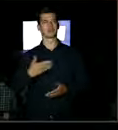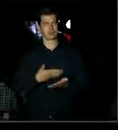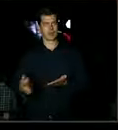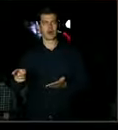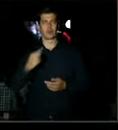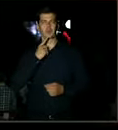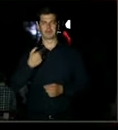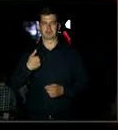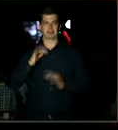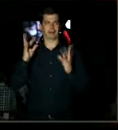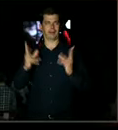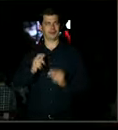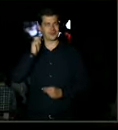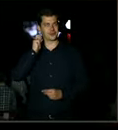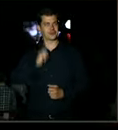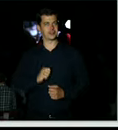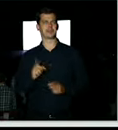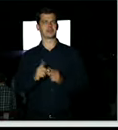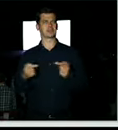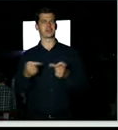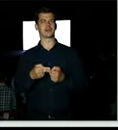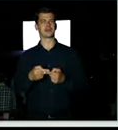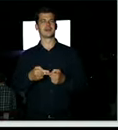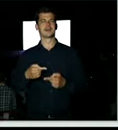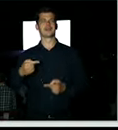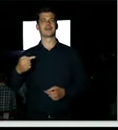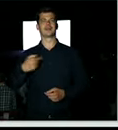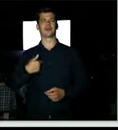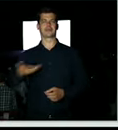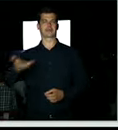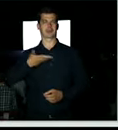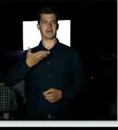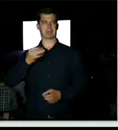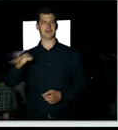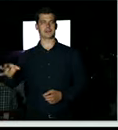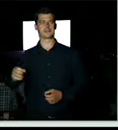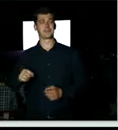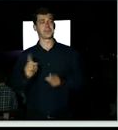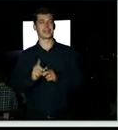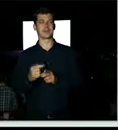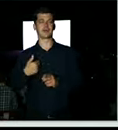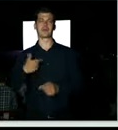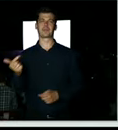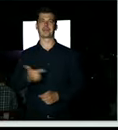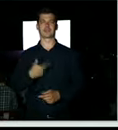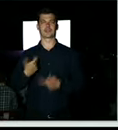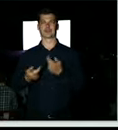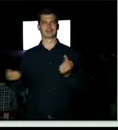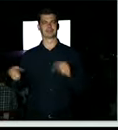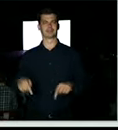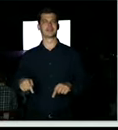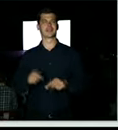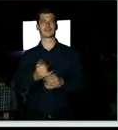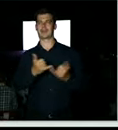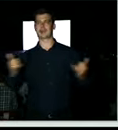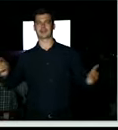że jestem piękną osobą, że zasługuję na miano Miss, że powinnam się tutaj znaleźć wśród